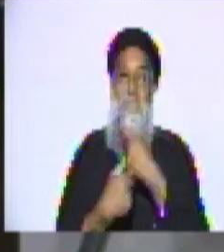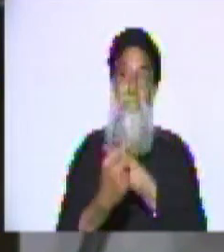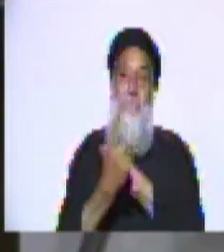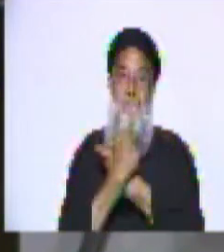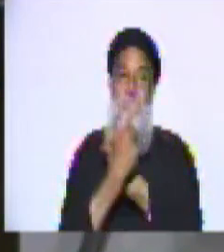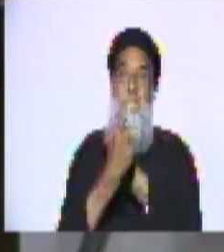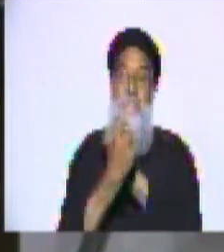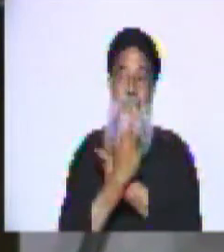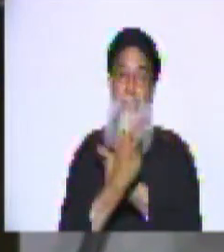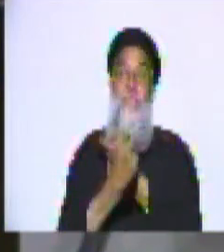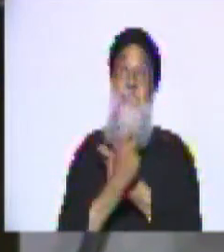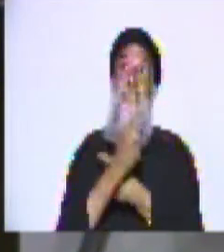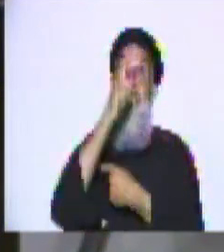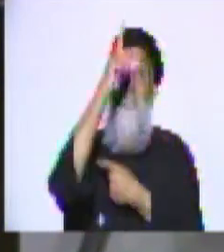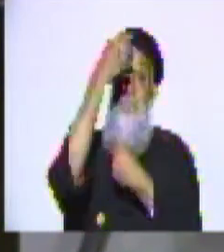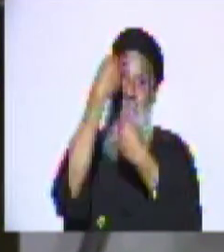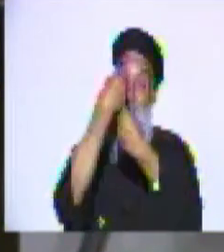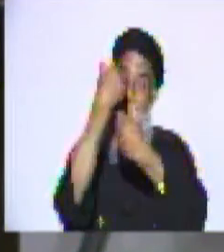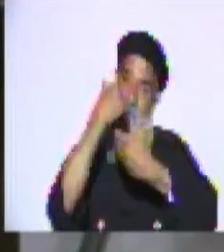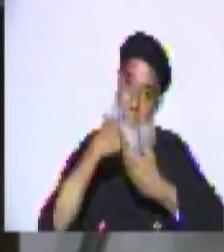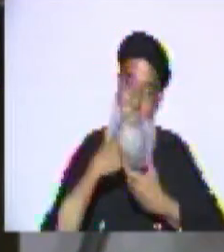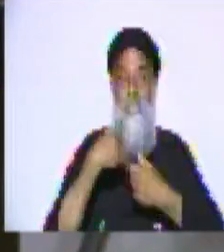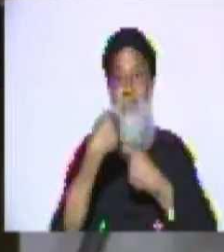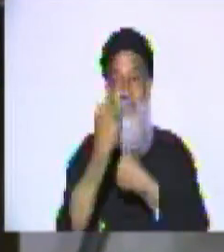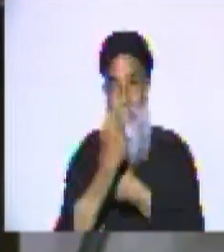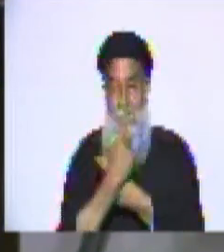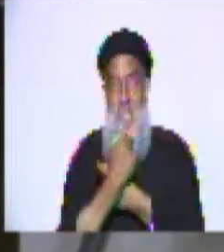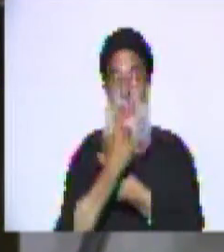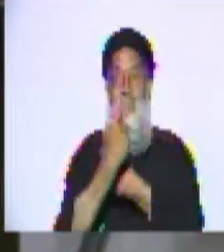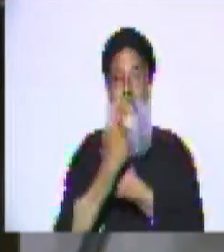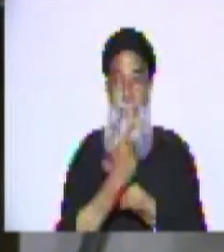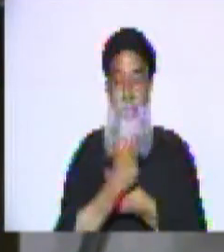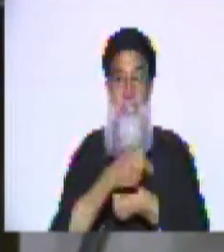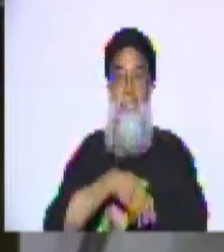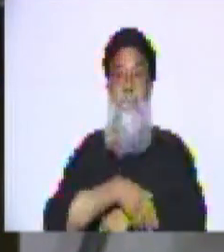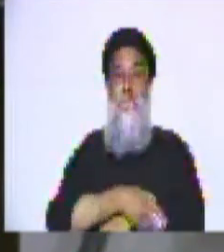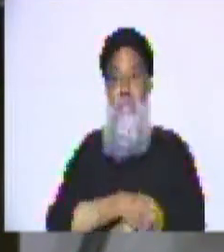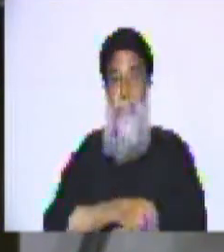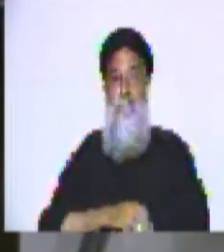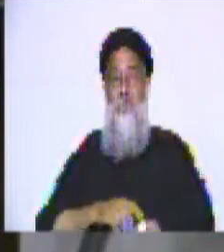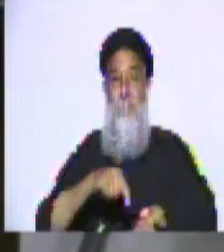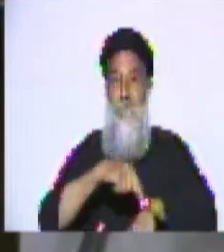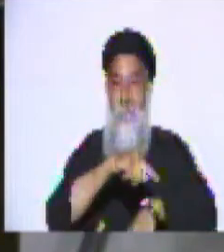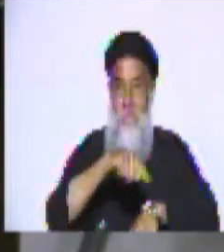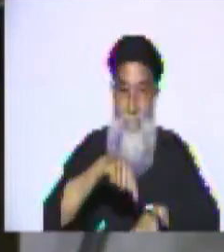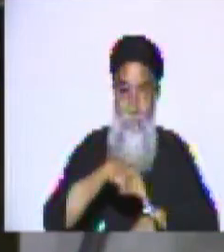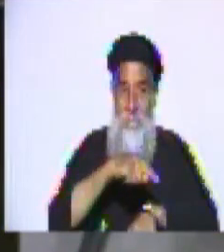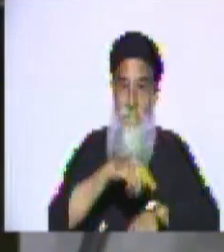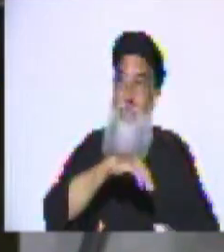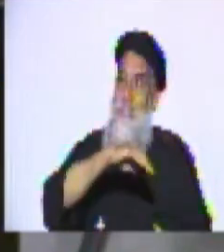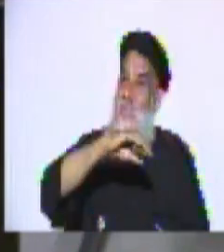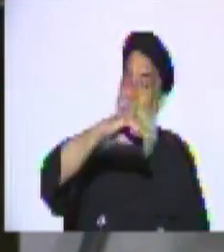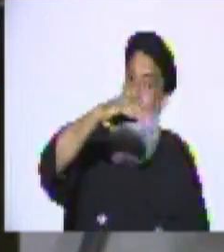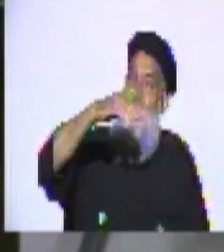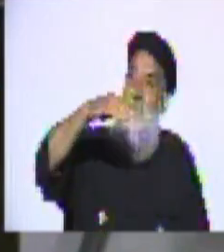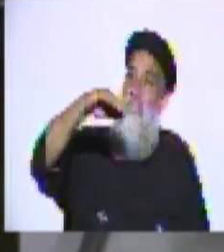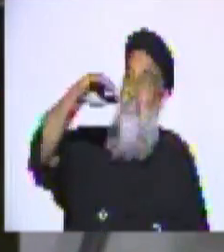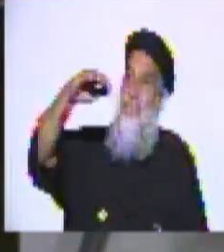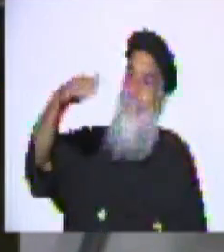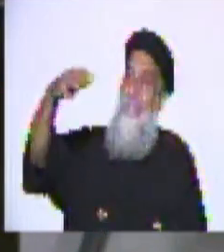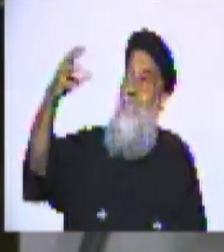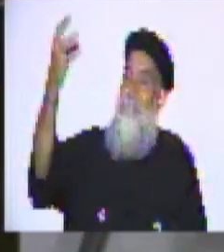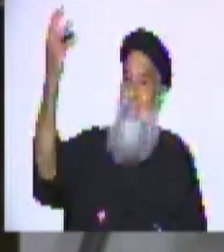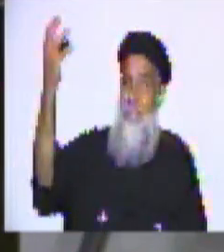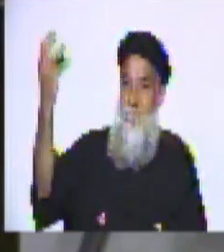منها، يعني لما الواحد يقضي فترة خلوة في مكان خلوي